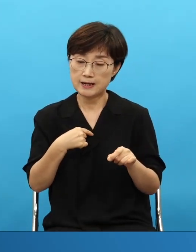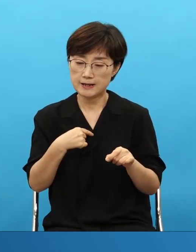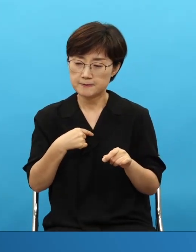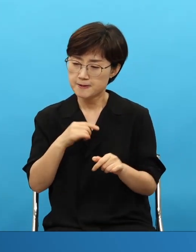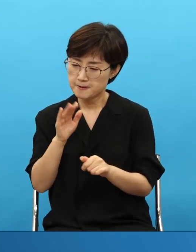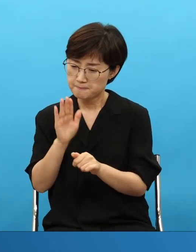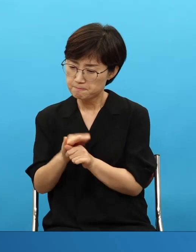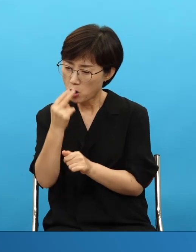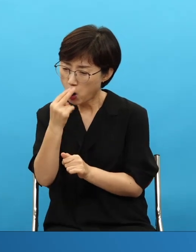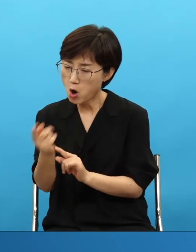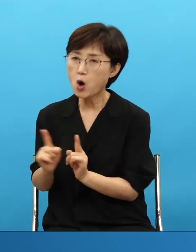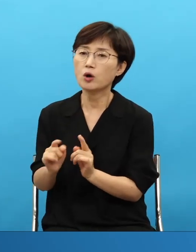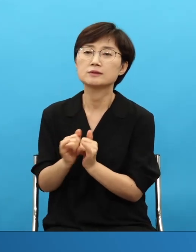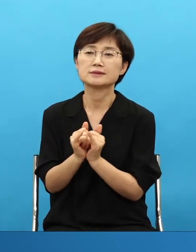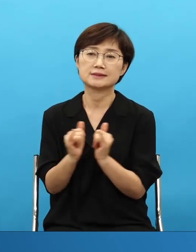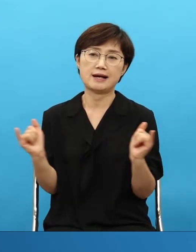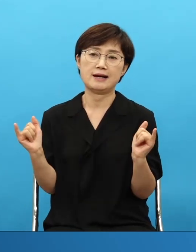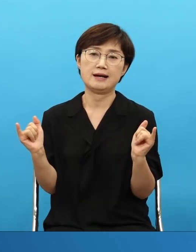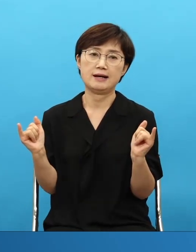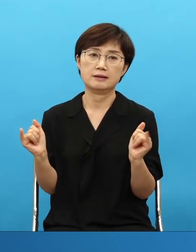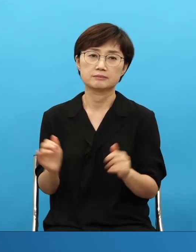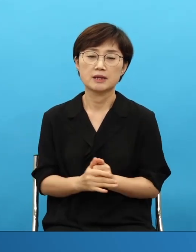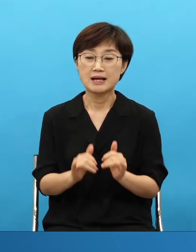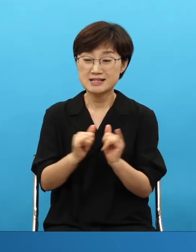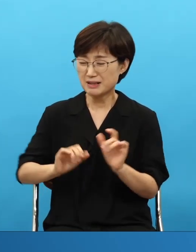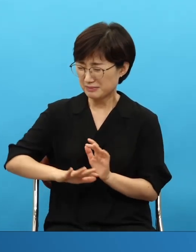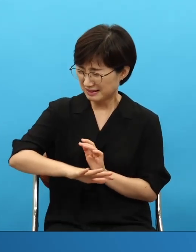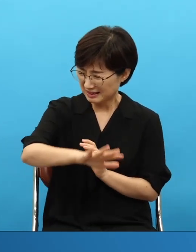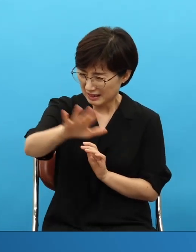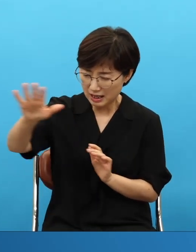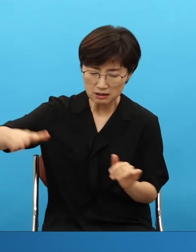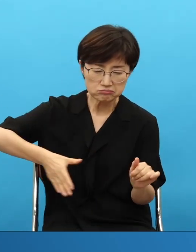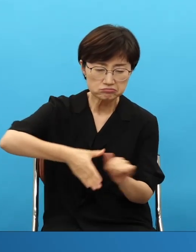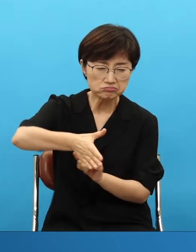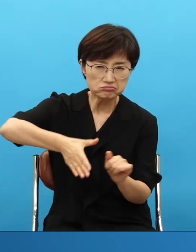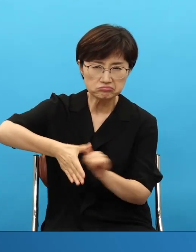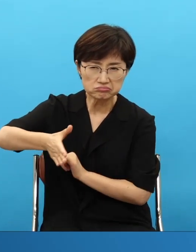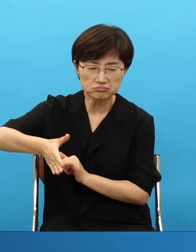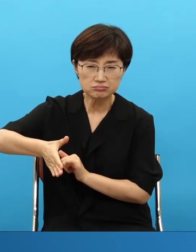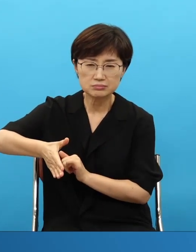살리는 자. 是, 모든 사람이 죽이는 자로 역할하기 때문에 여러분은 살리는 자.